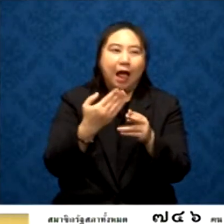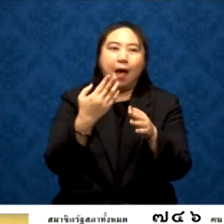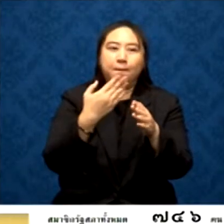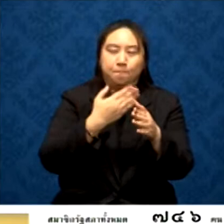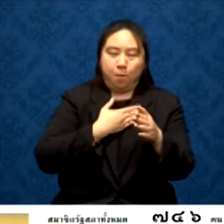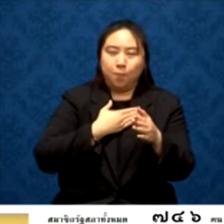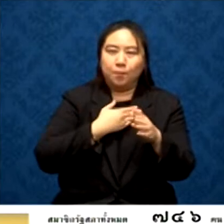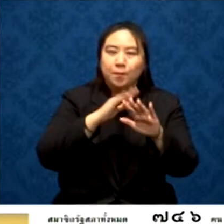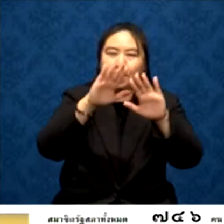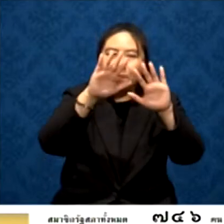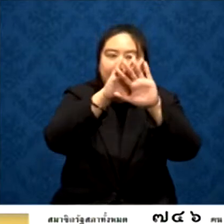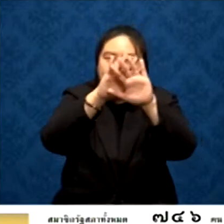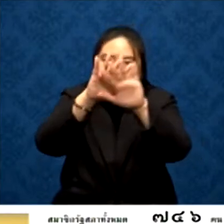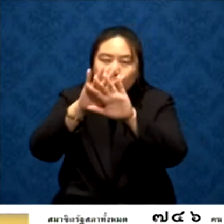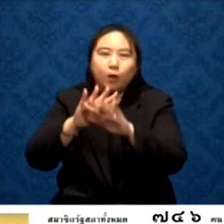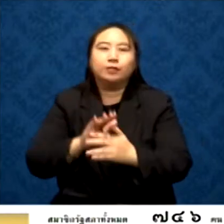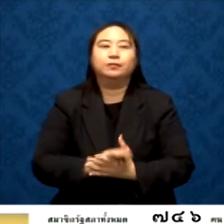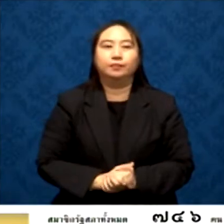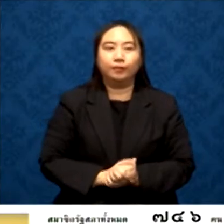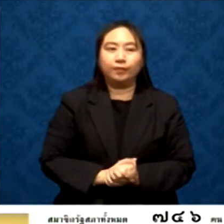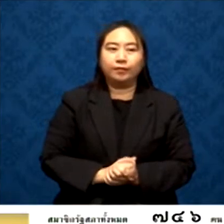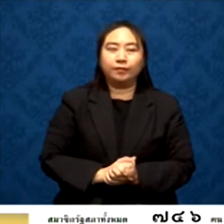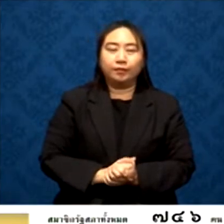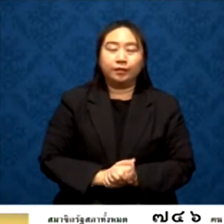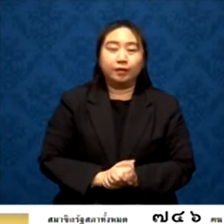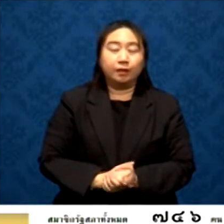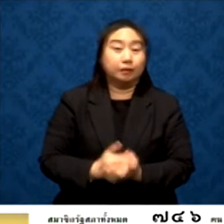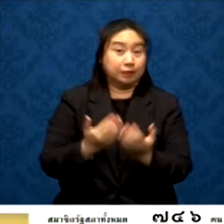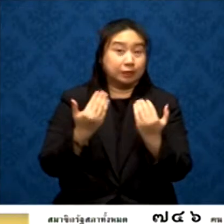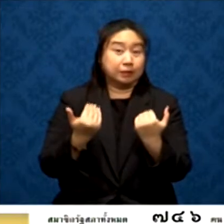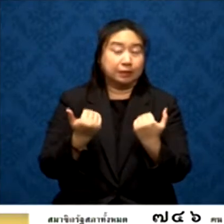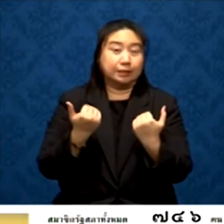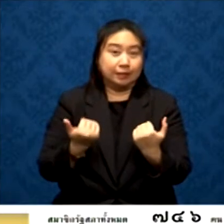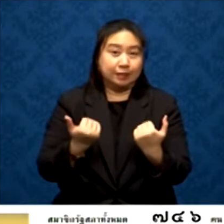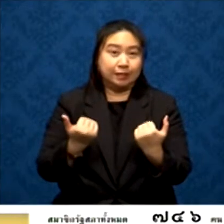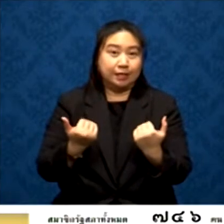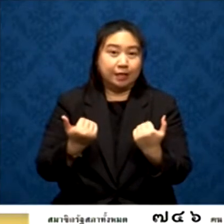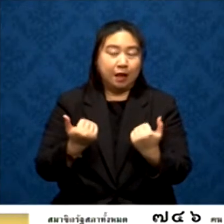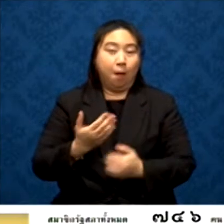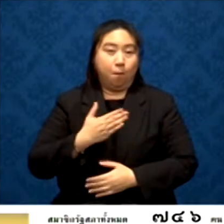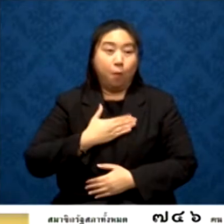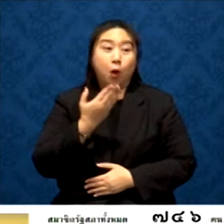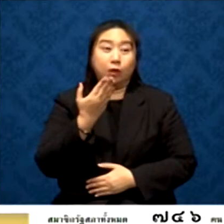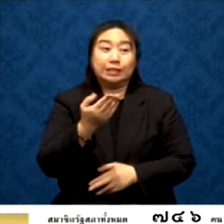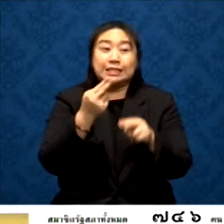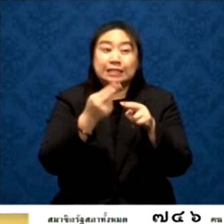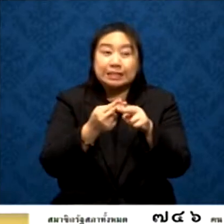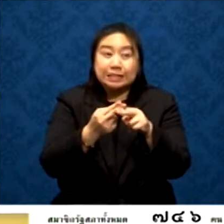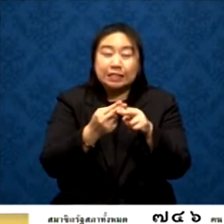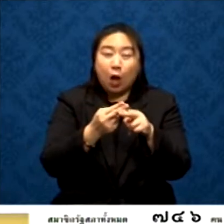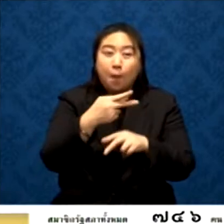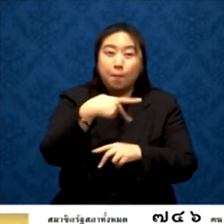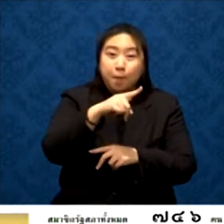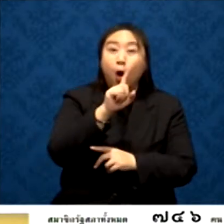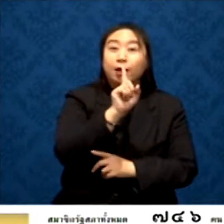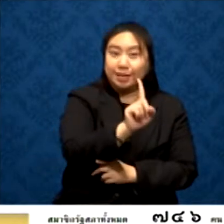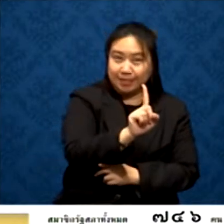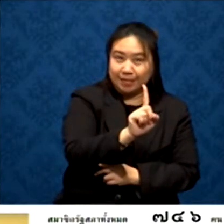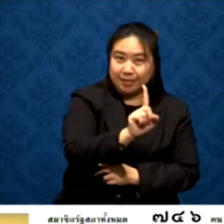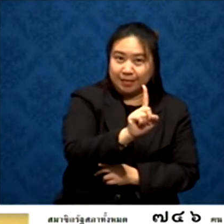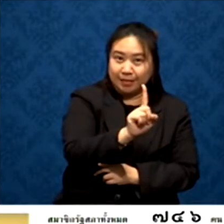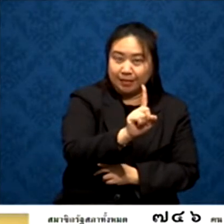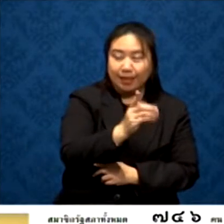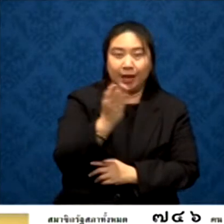ใหญ่ของบ้านเมืองซึ่งในที่นี้ผมขอใช้ชื่อย่อว่าป.1และอีกคน